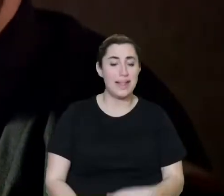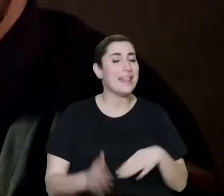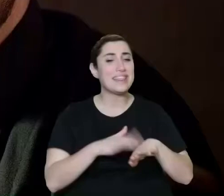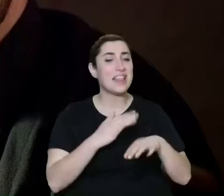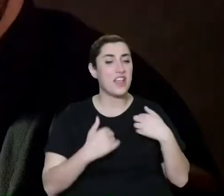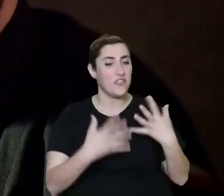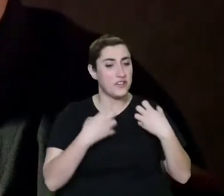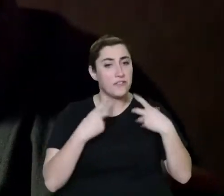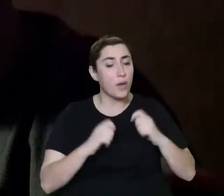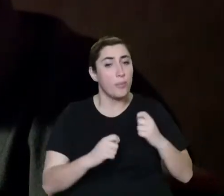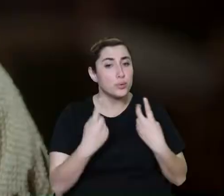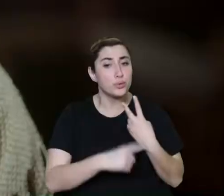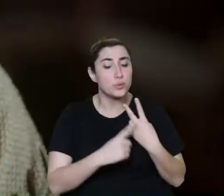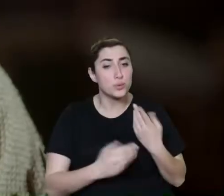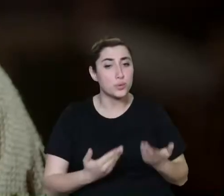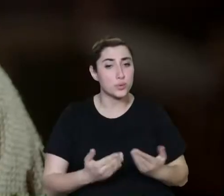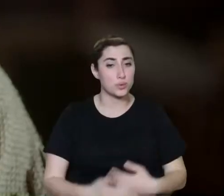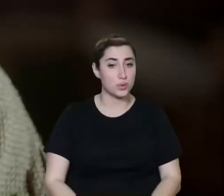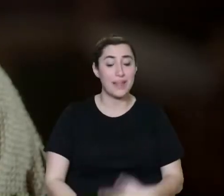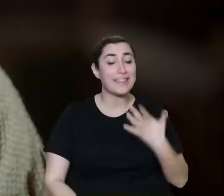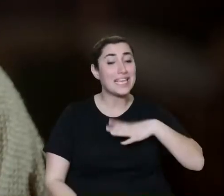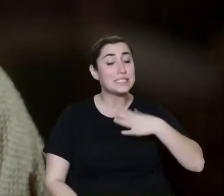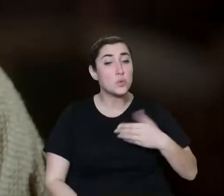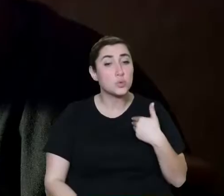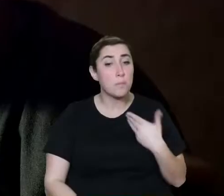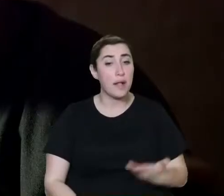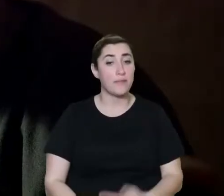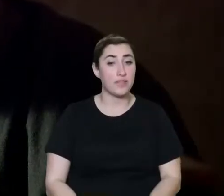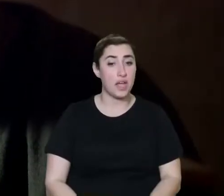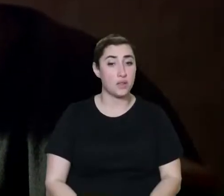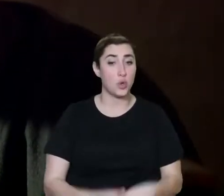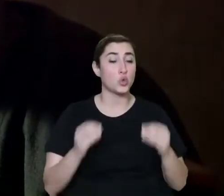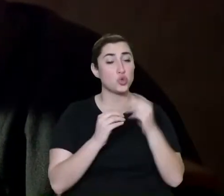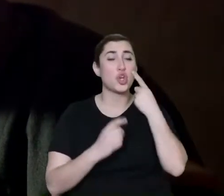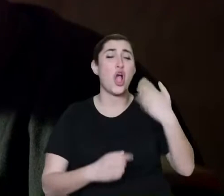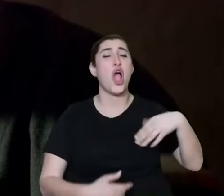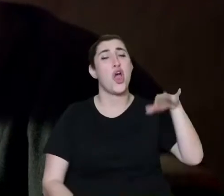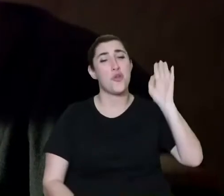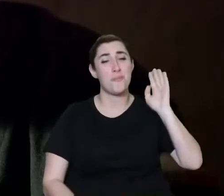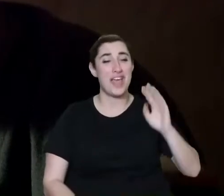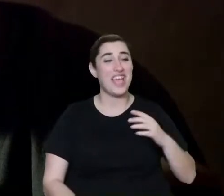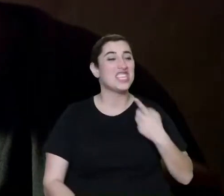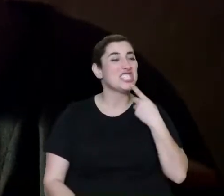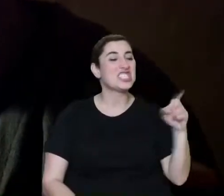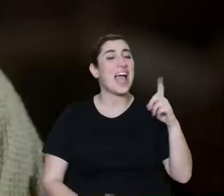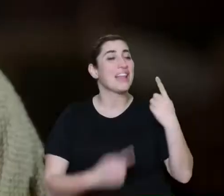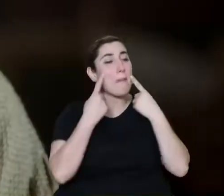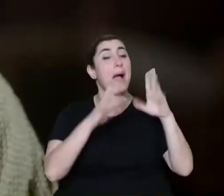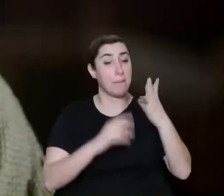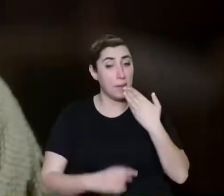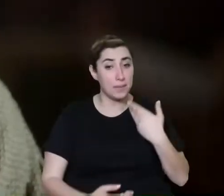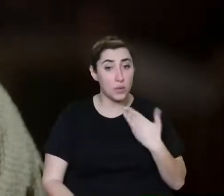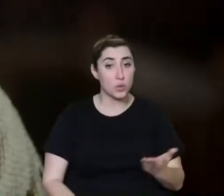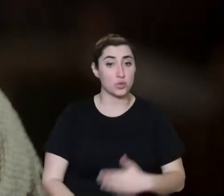Neden üzerime varırsın Yunus? Ne istersin benden? Suçu görme, ihbarı değerlendirme mi dersin bana?